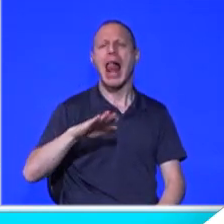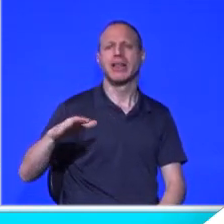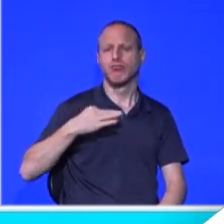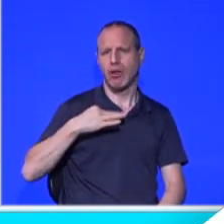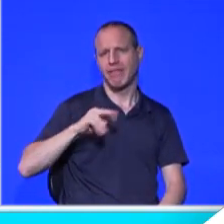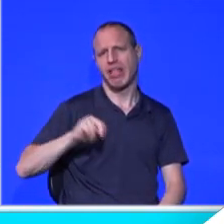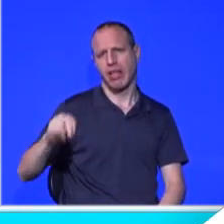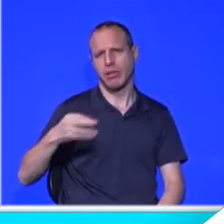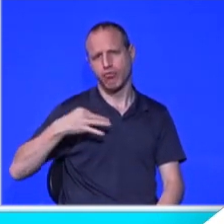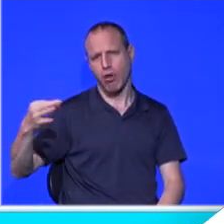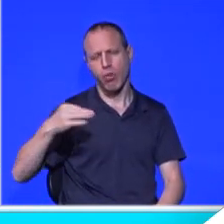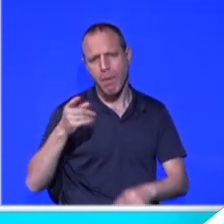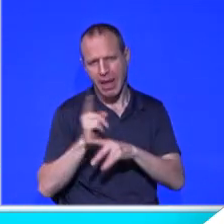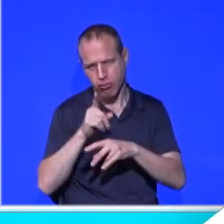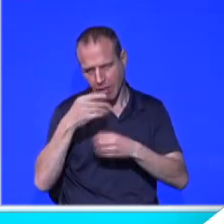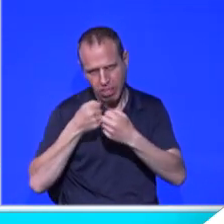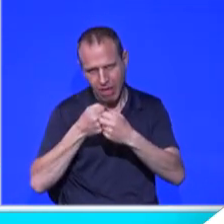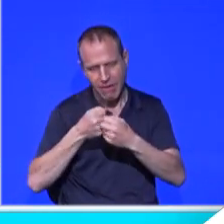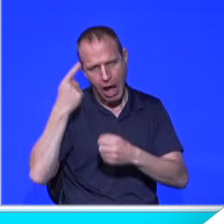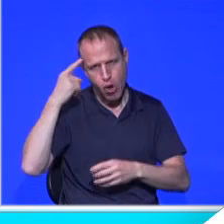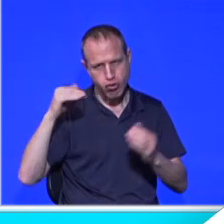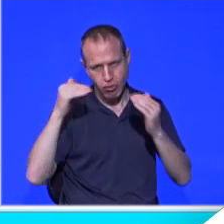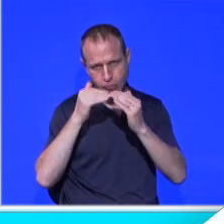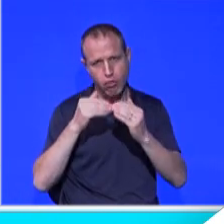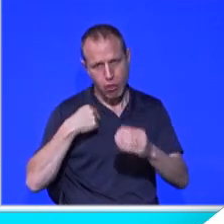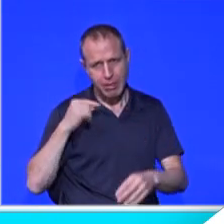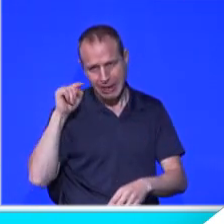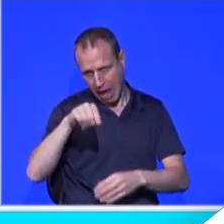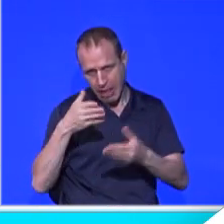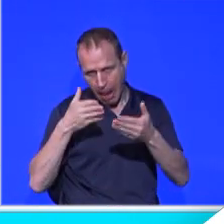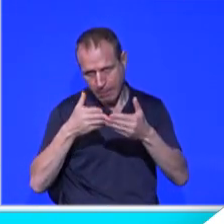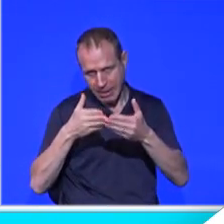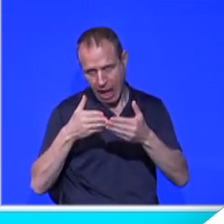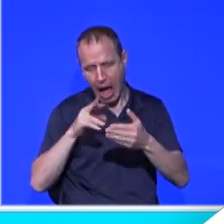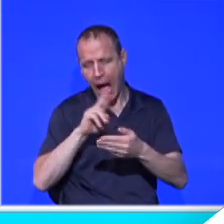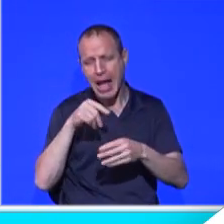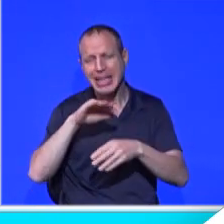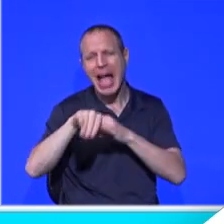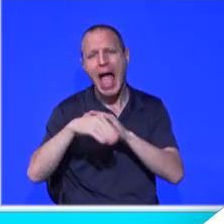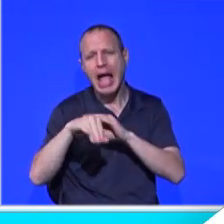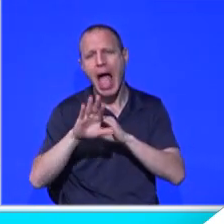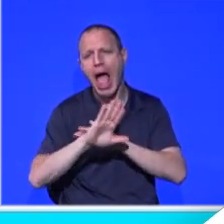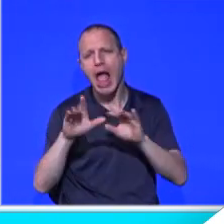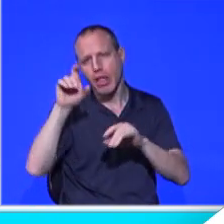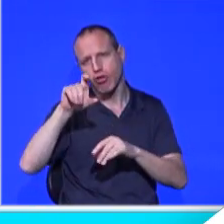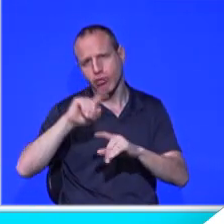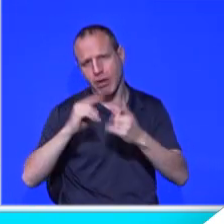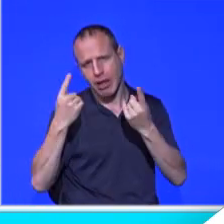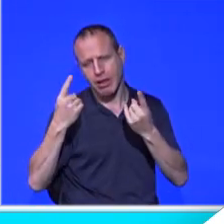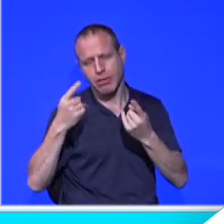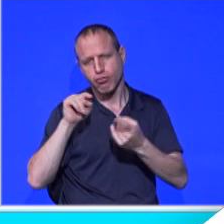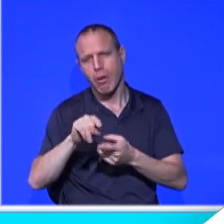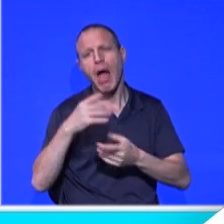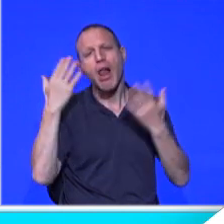שאתה נאבק על רעיון השוויון, שאני עכשיו... הגעתי לפינה רק כי היא ריקה, רק כי אין אנשים אחרים שם, לוואי והיו